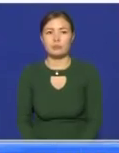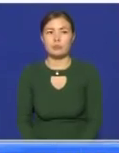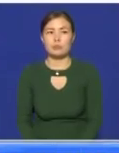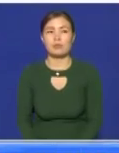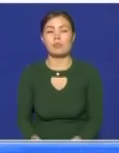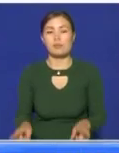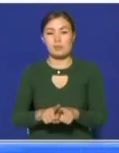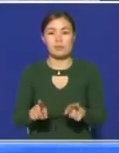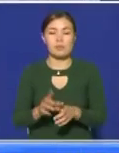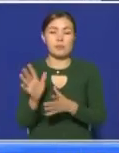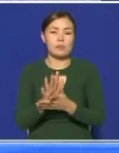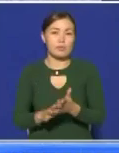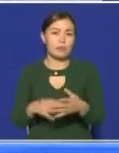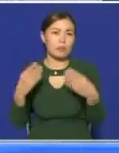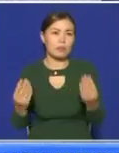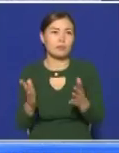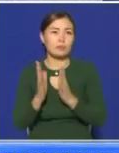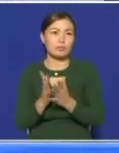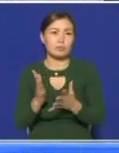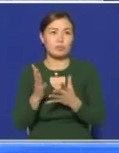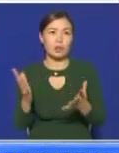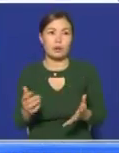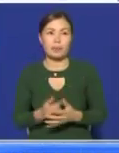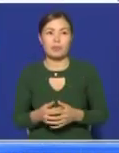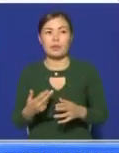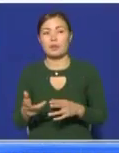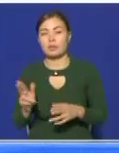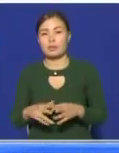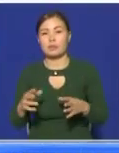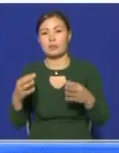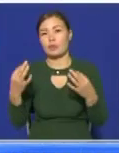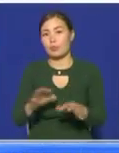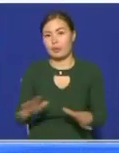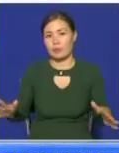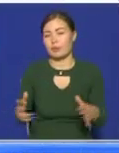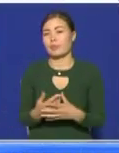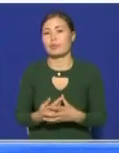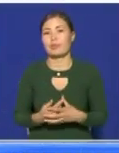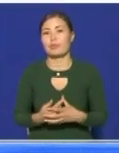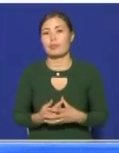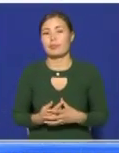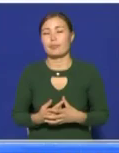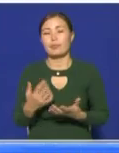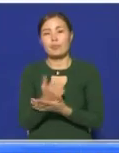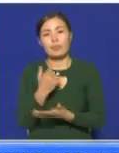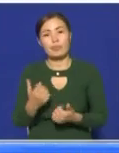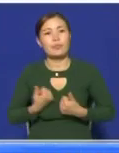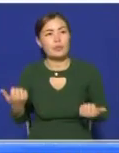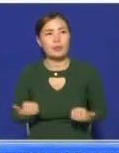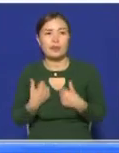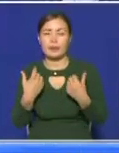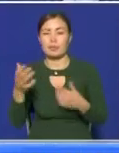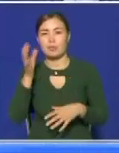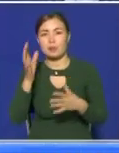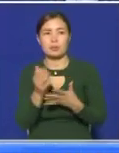Бұндай мүмкіндікті жібермеу керек. Сіздерге тілейтініміз осы мүмкіндікті жібермеңіздер. Өздерің білімдеріңізді көрсете